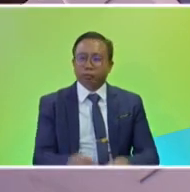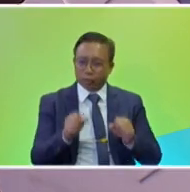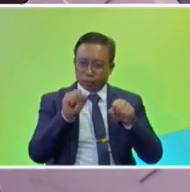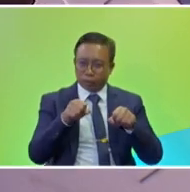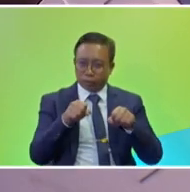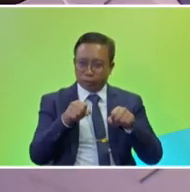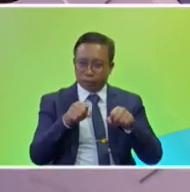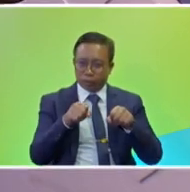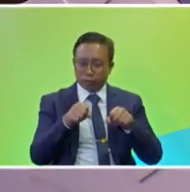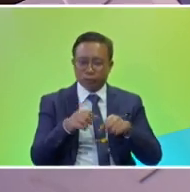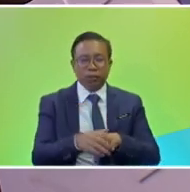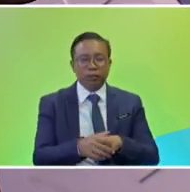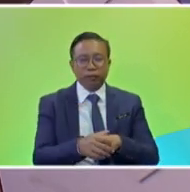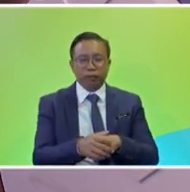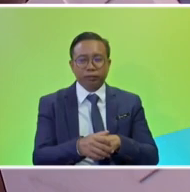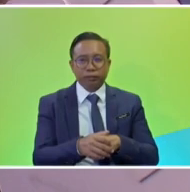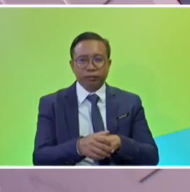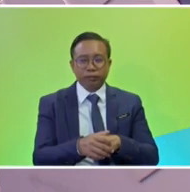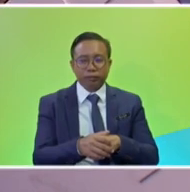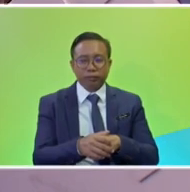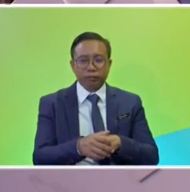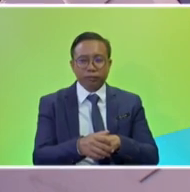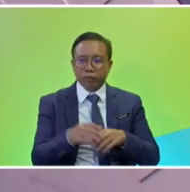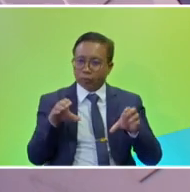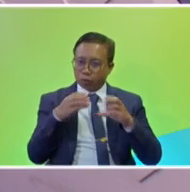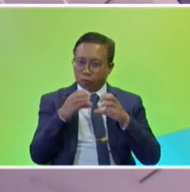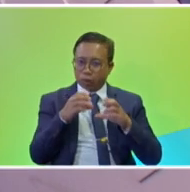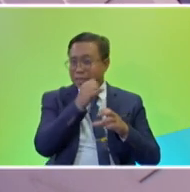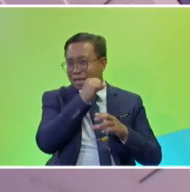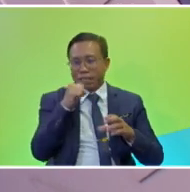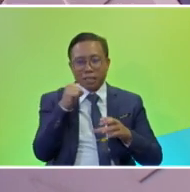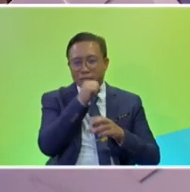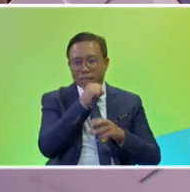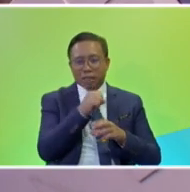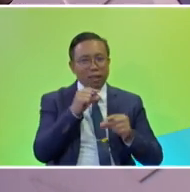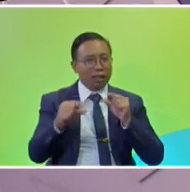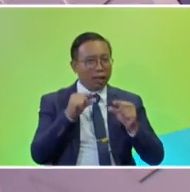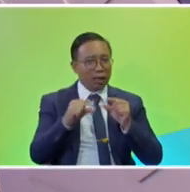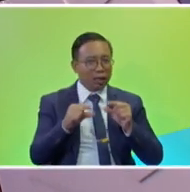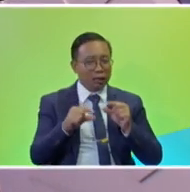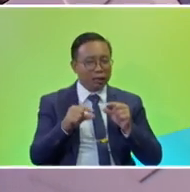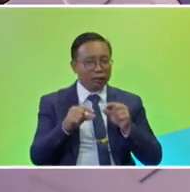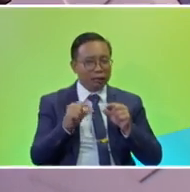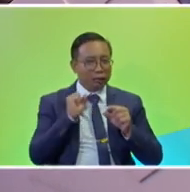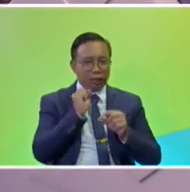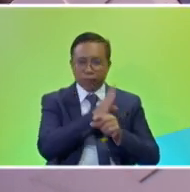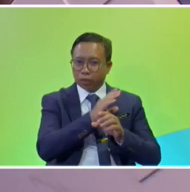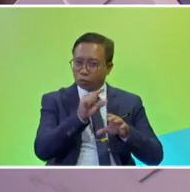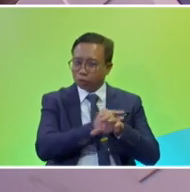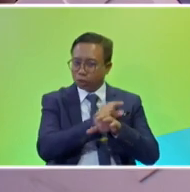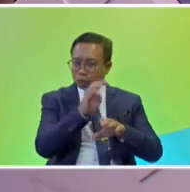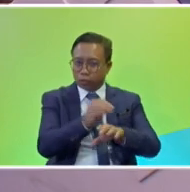ni cikgu apa yang kita nak buat? Nyanyi. Gerak sambil dengan muzik, menggunakan